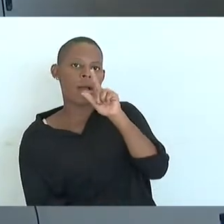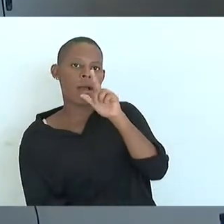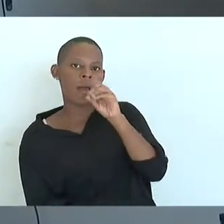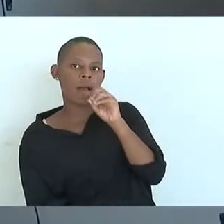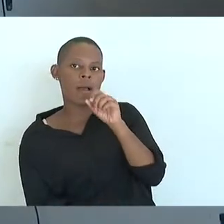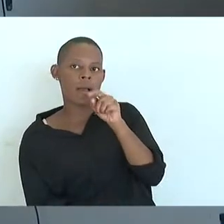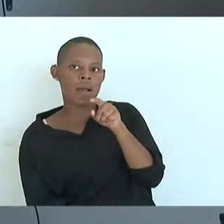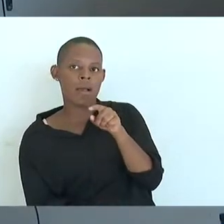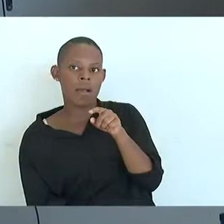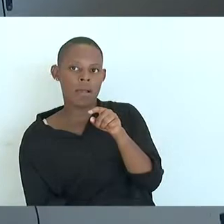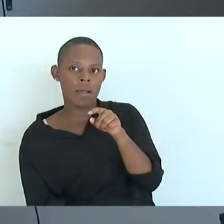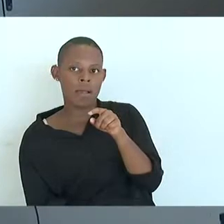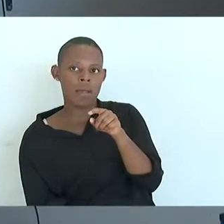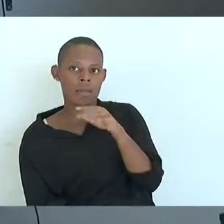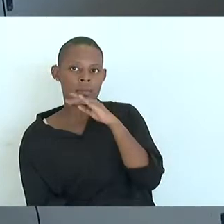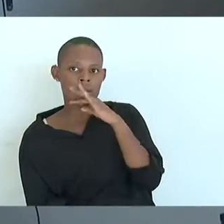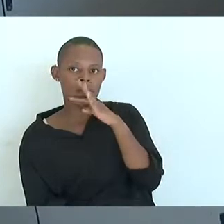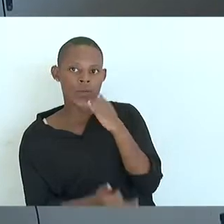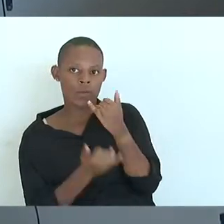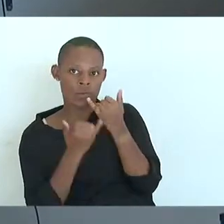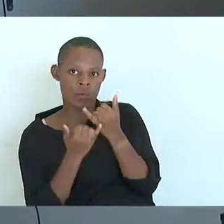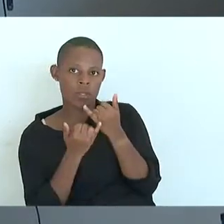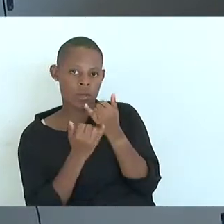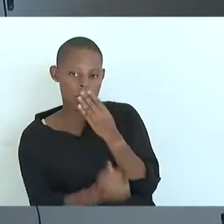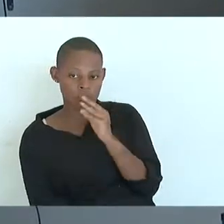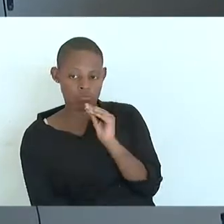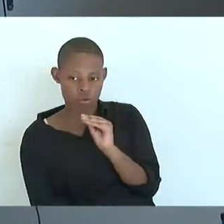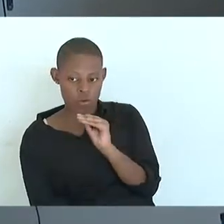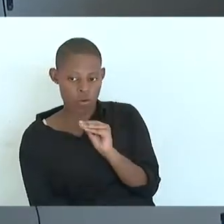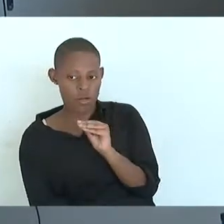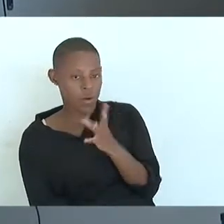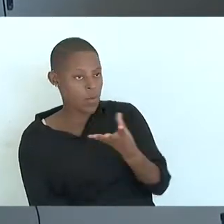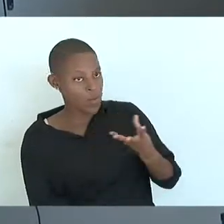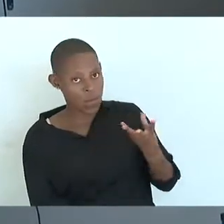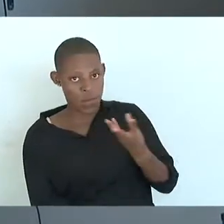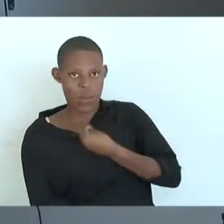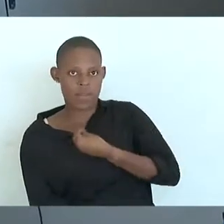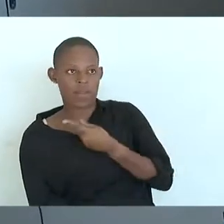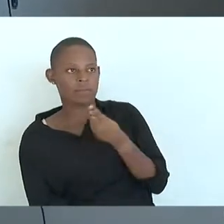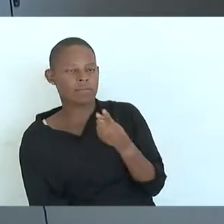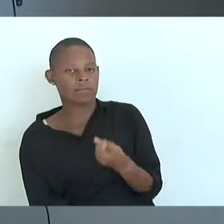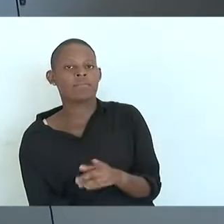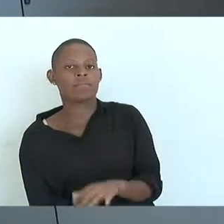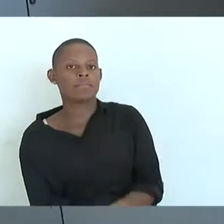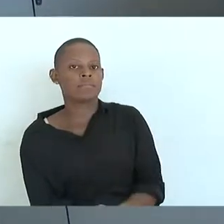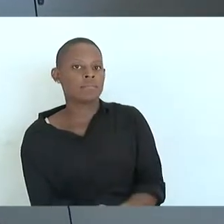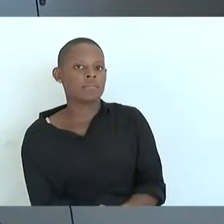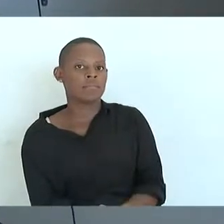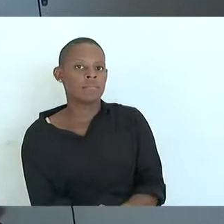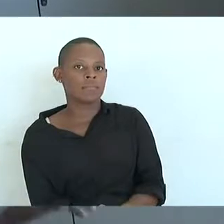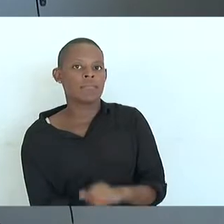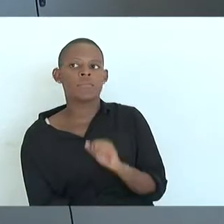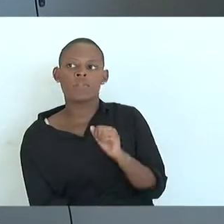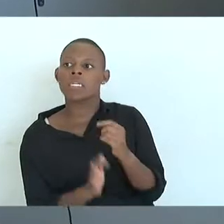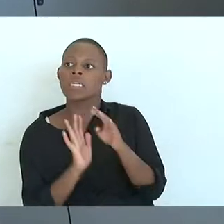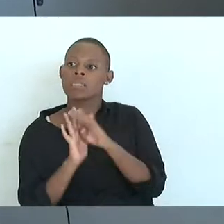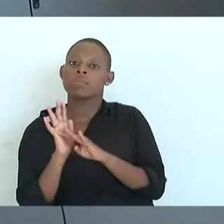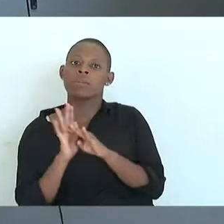Ndiyajabula ukhona namhlanje sinathi sonke. Uva ndithi ke mphathi wohlelo